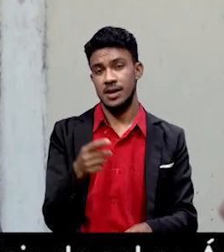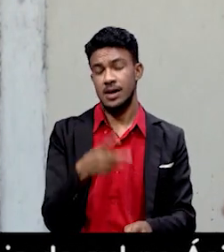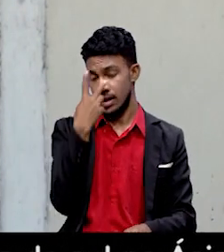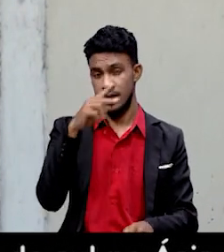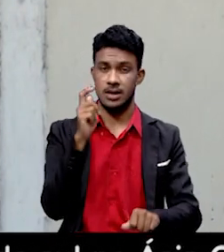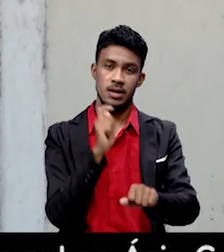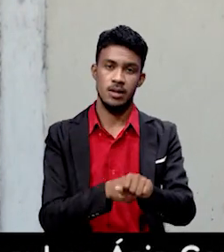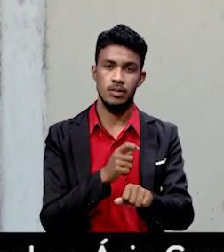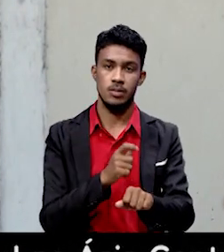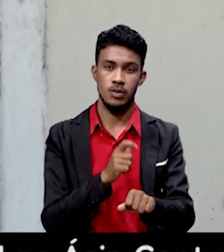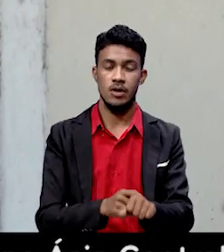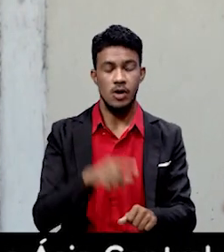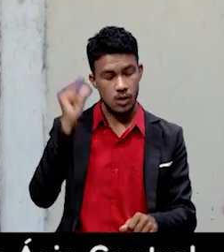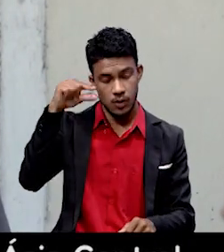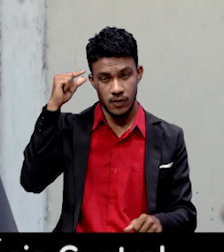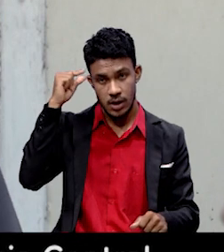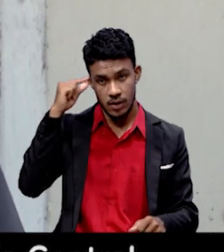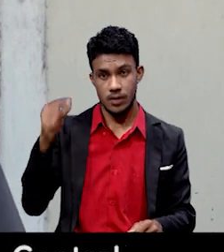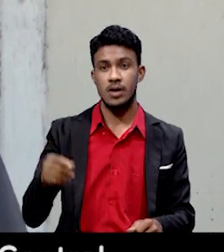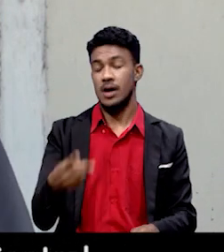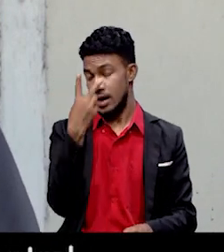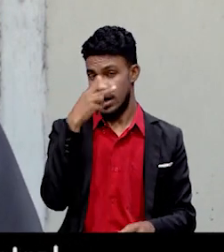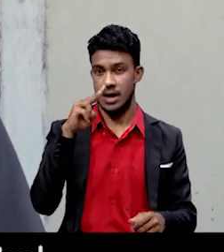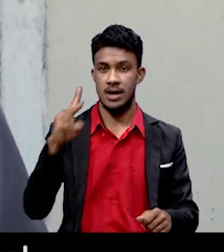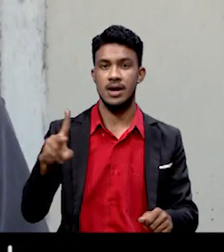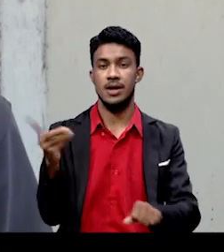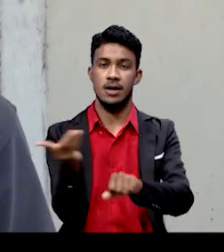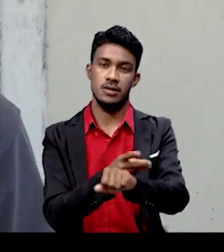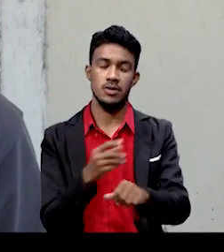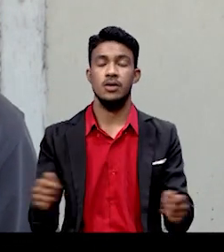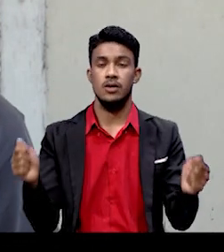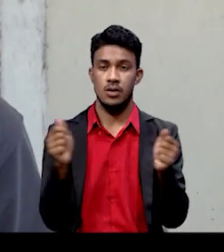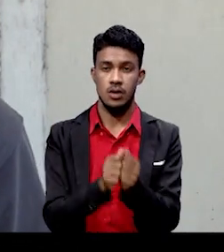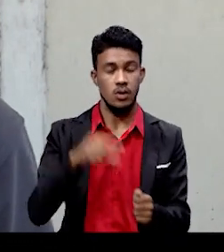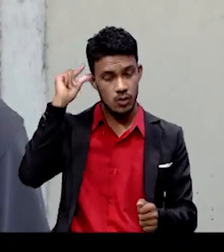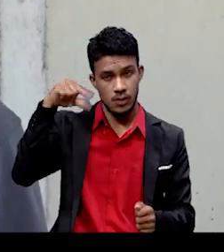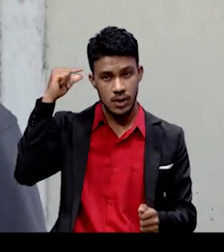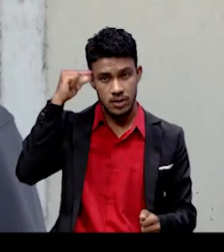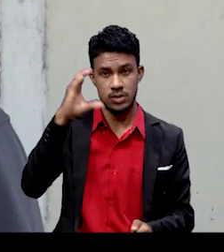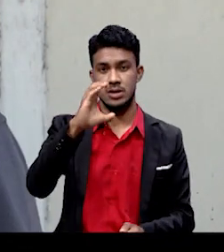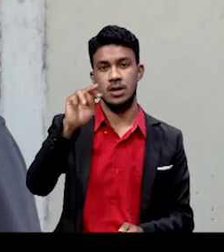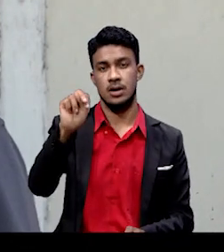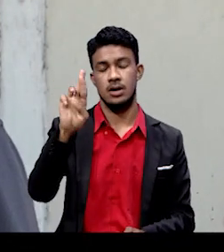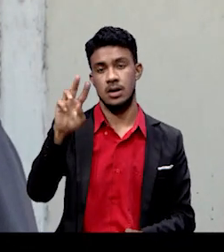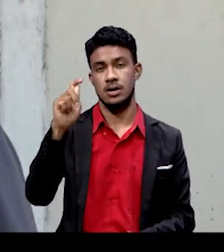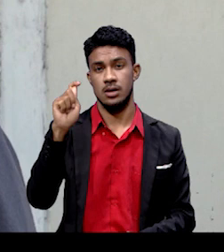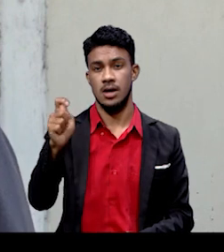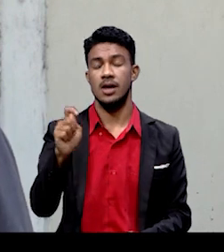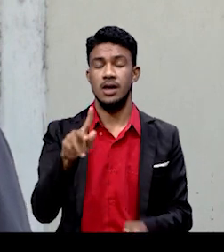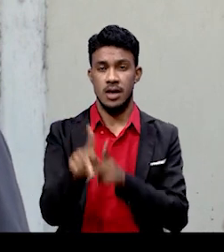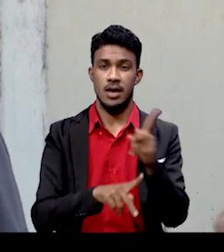se hal hal fier kata governo se hal deklarasaun dan kata tamba ukun governo saun senior TNI ini ne lah halo mau taser ne hok